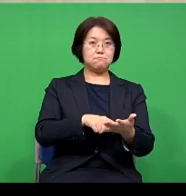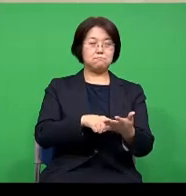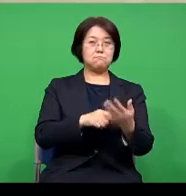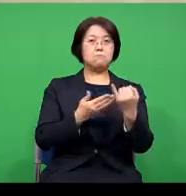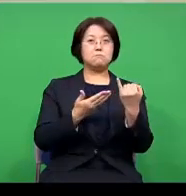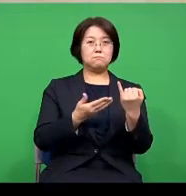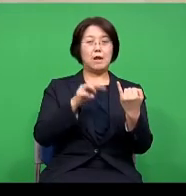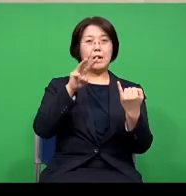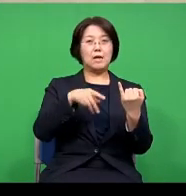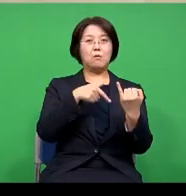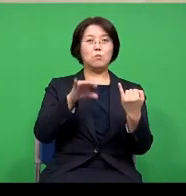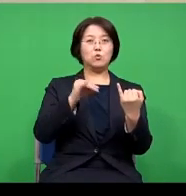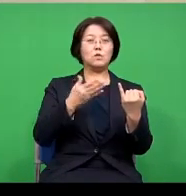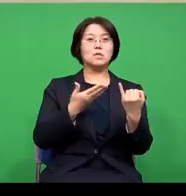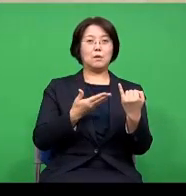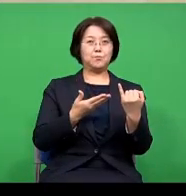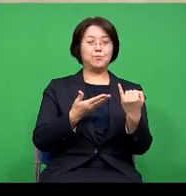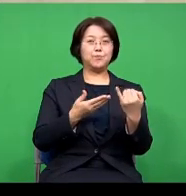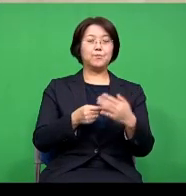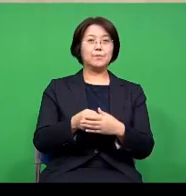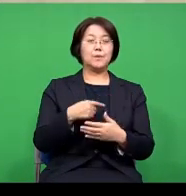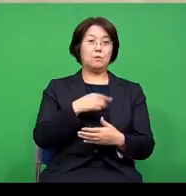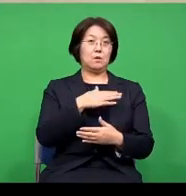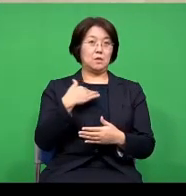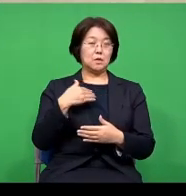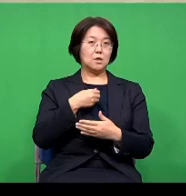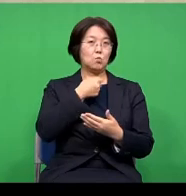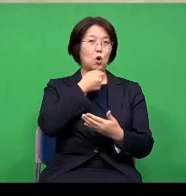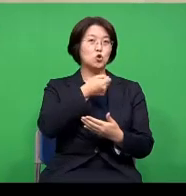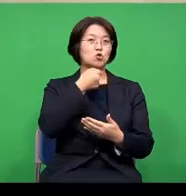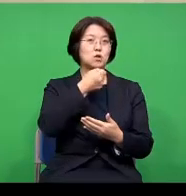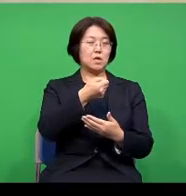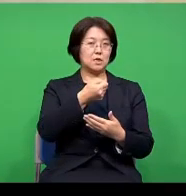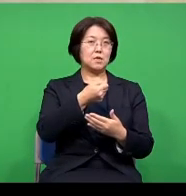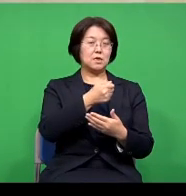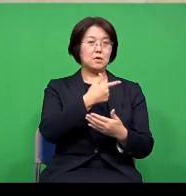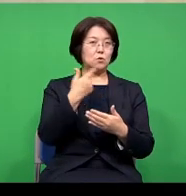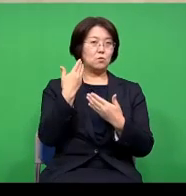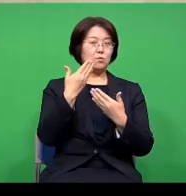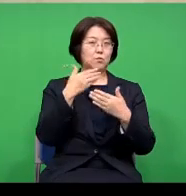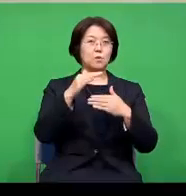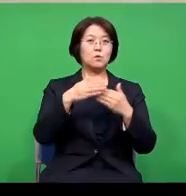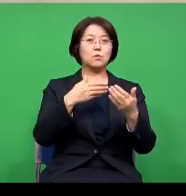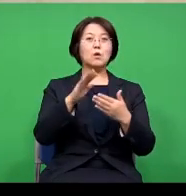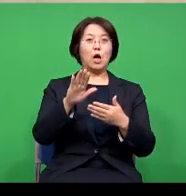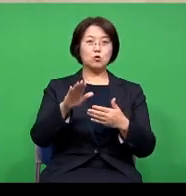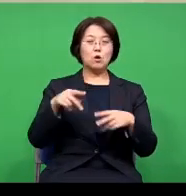として、川口栄子さん、我々も取材で、よくお世話になっておるんですが、まあ、ボランティア活動だと